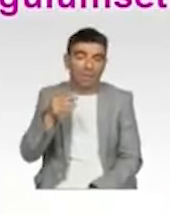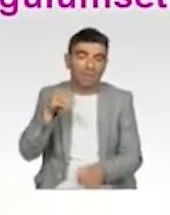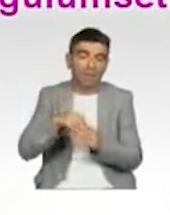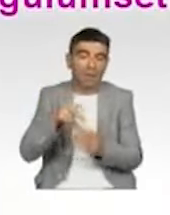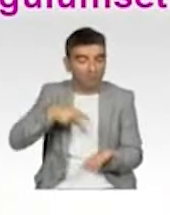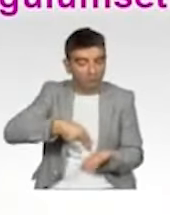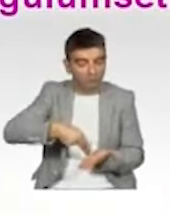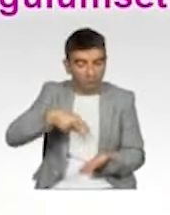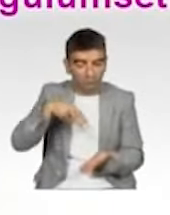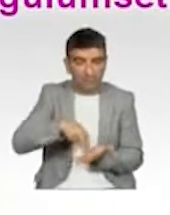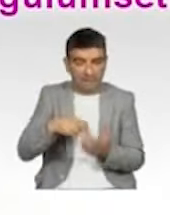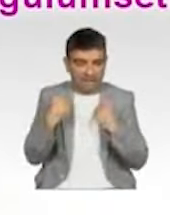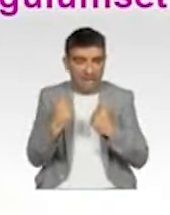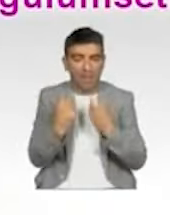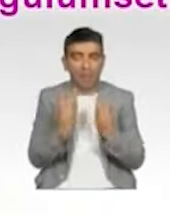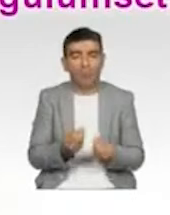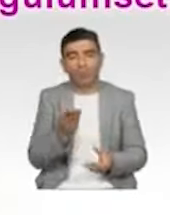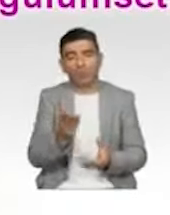yere de bassın.